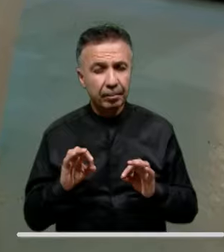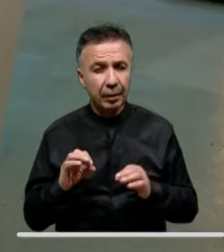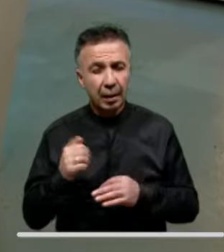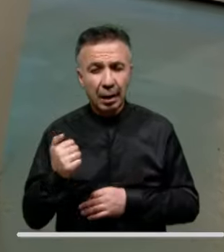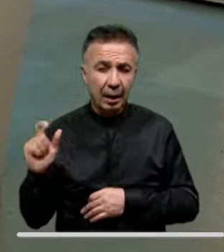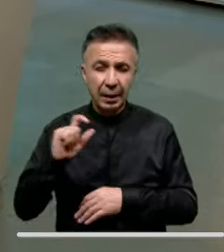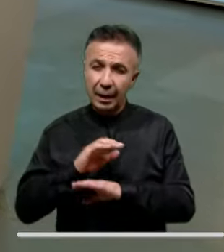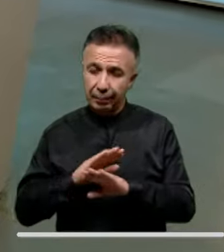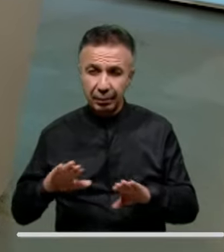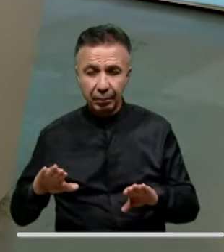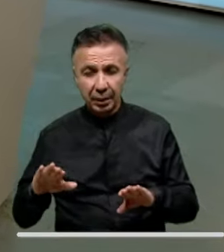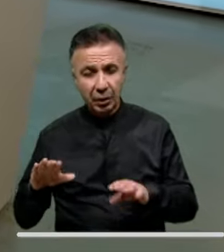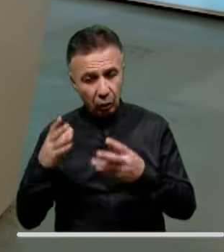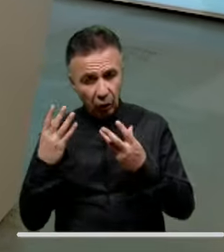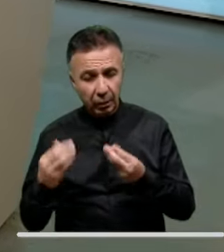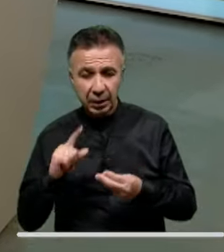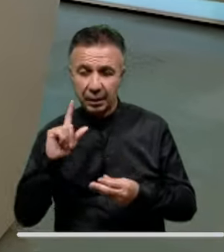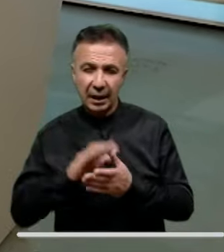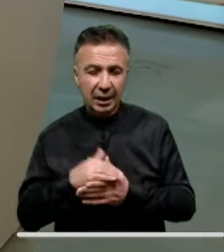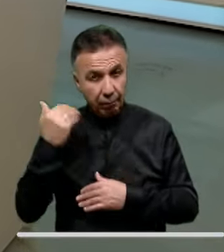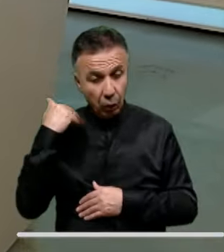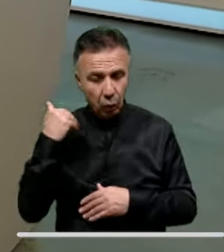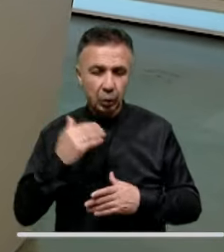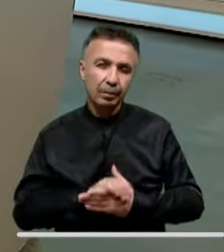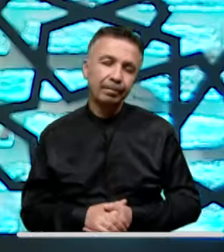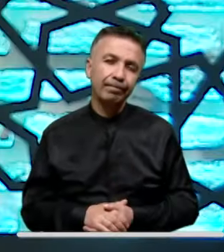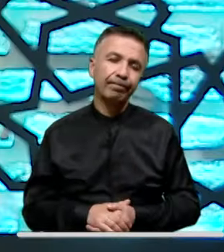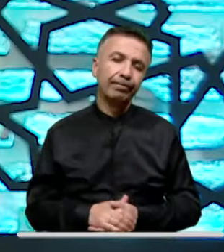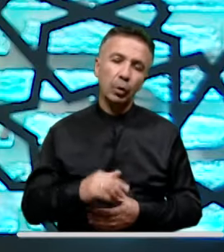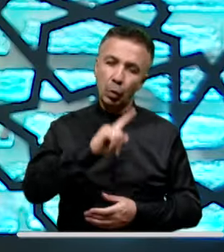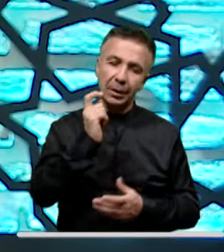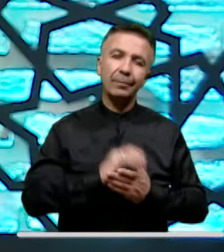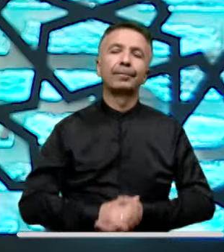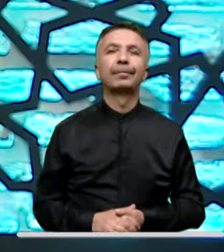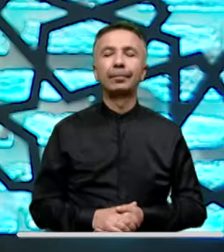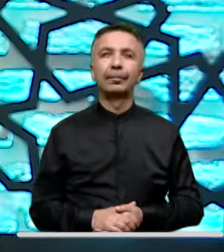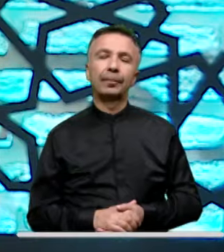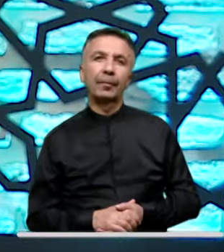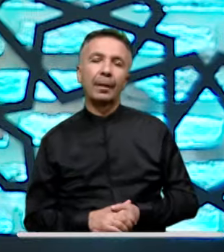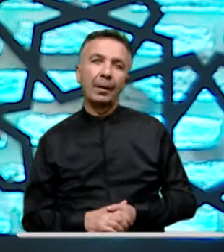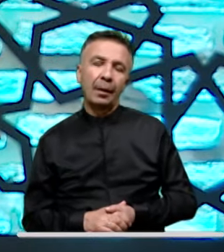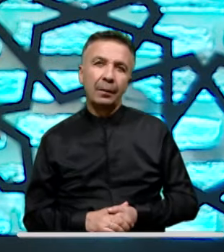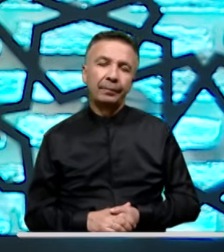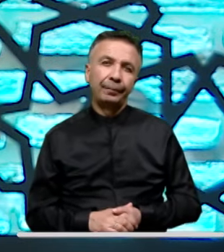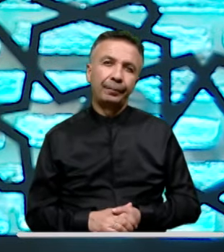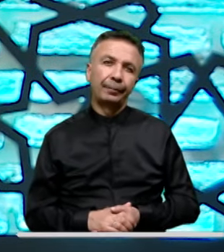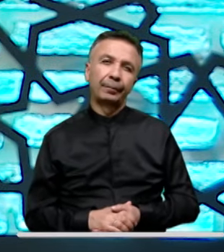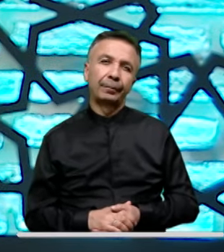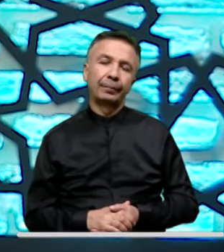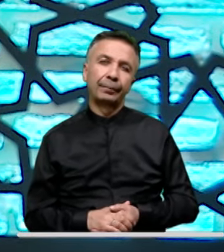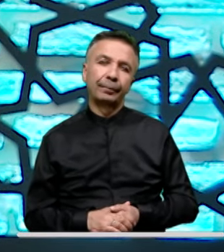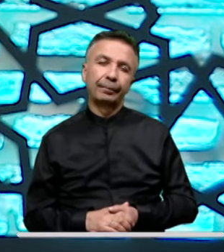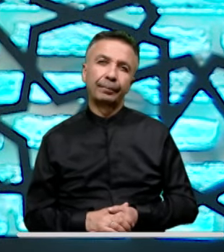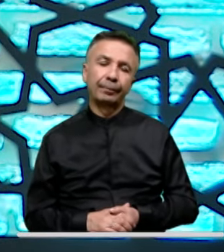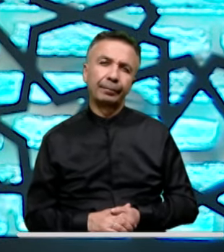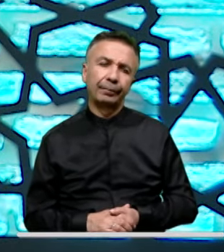ayı bitirmiş olması mı gerekir? Eyvallah. Soralım İhsan Bey. Bakalım hocam ne diyecek? Dua bekleriz efendim sizden.